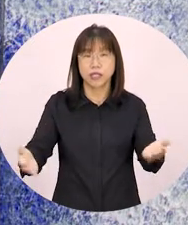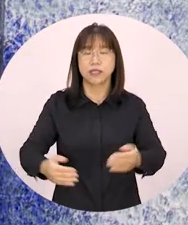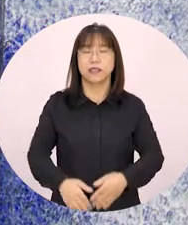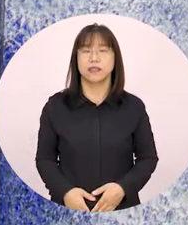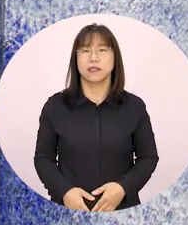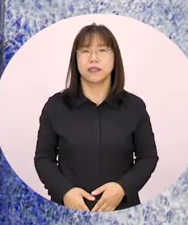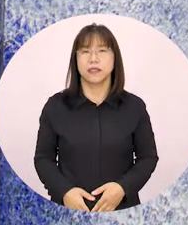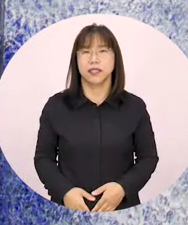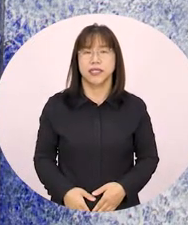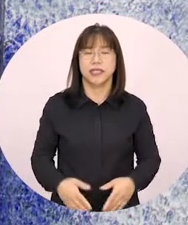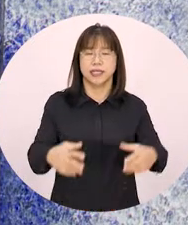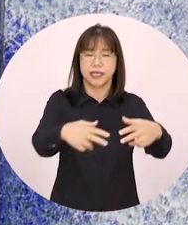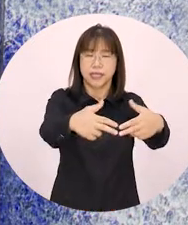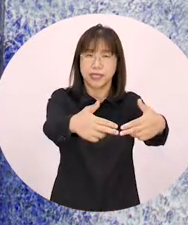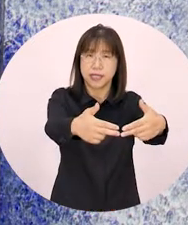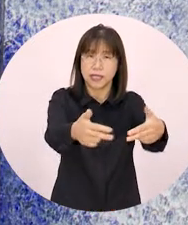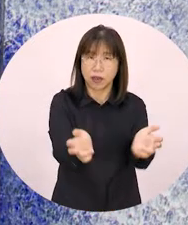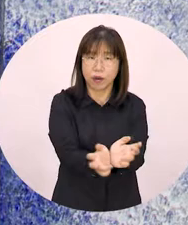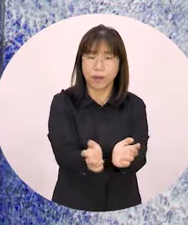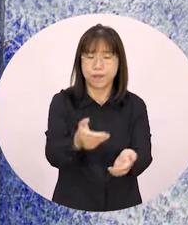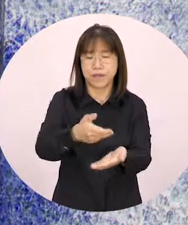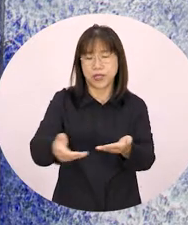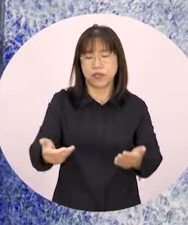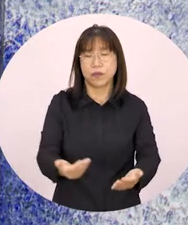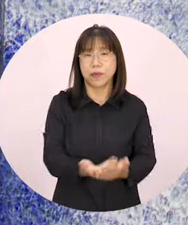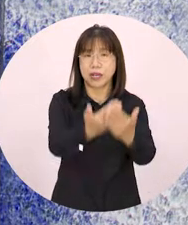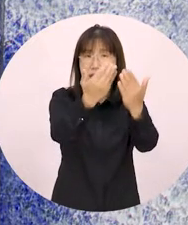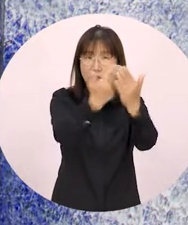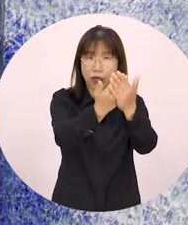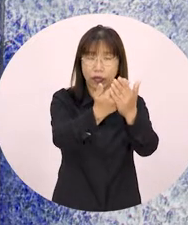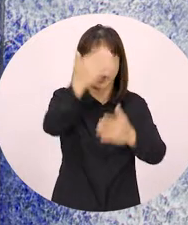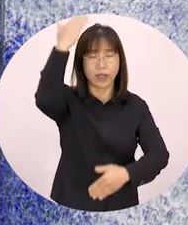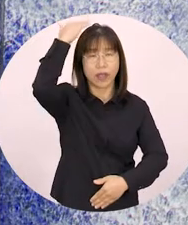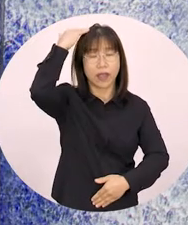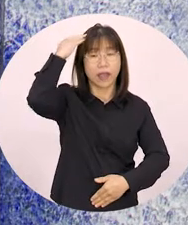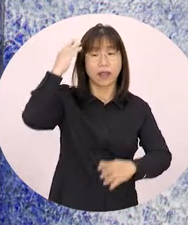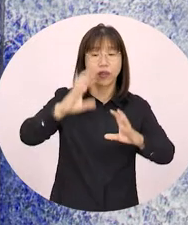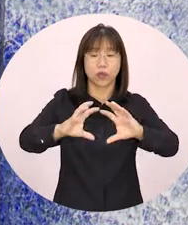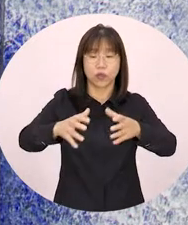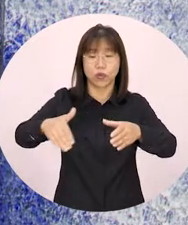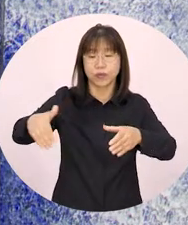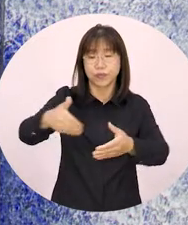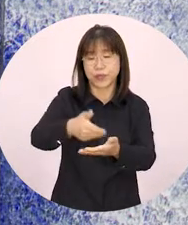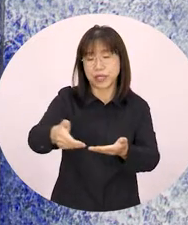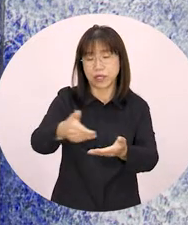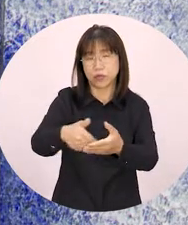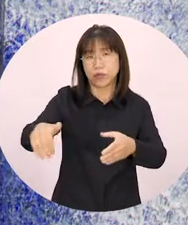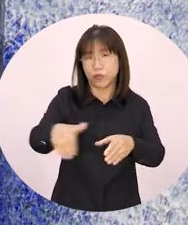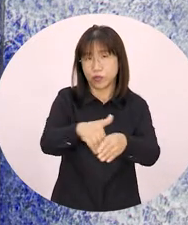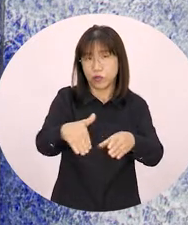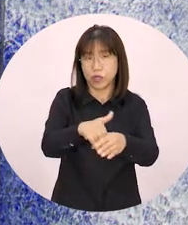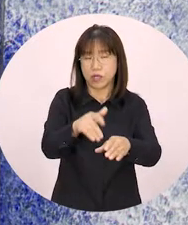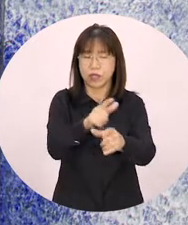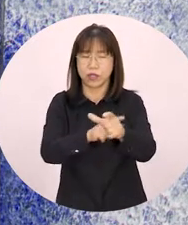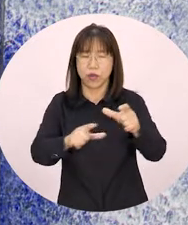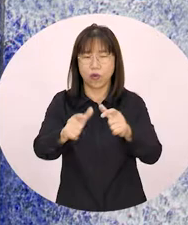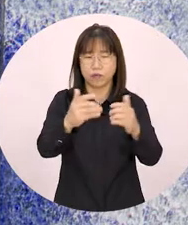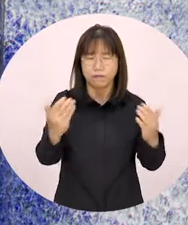전시가 지역 미술 발전뿐 아니라 우리 미술 문화를 한층